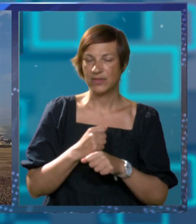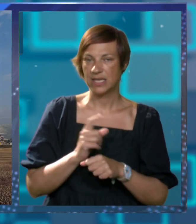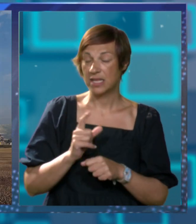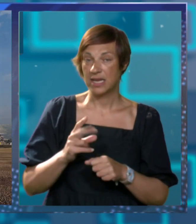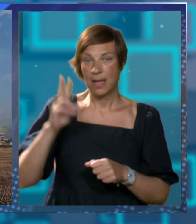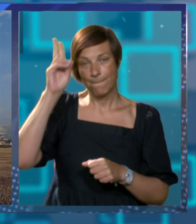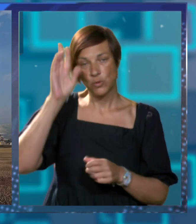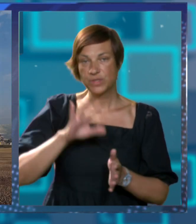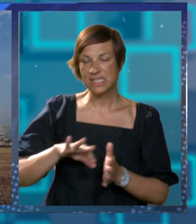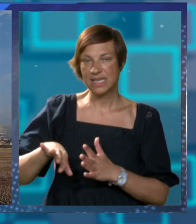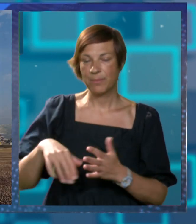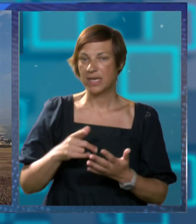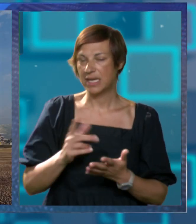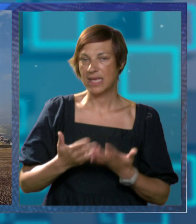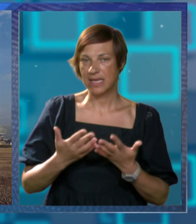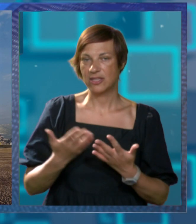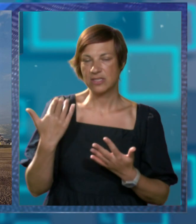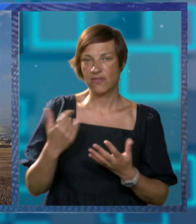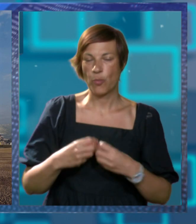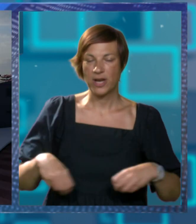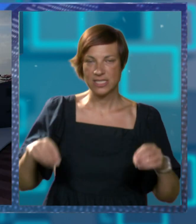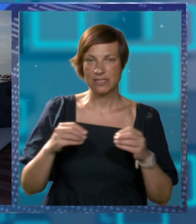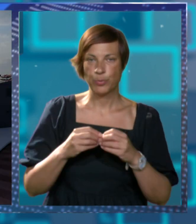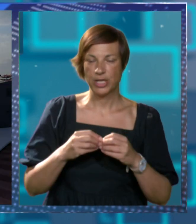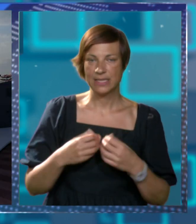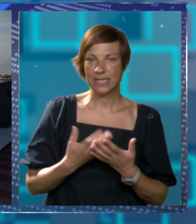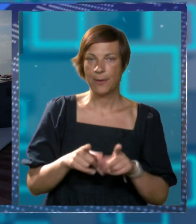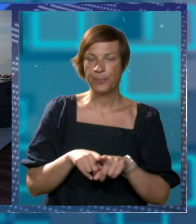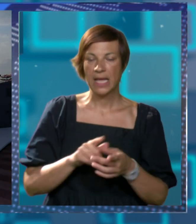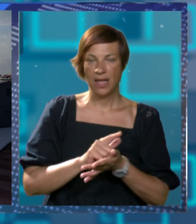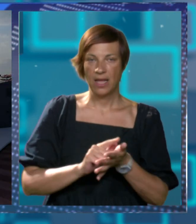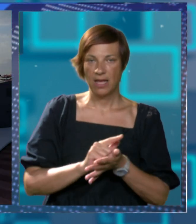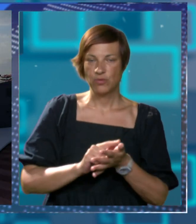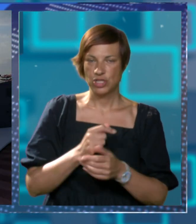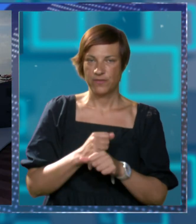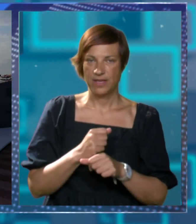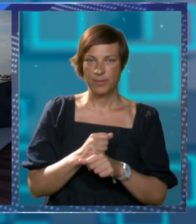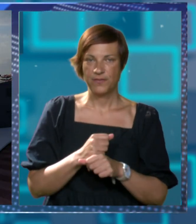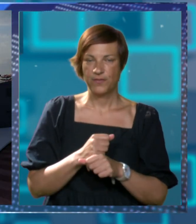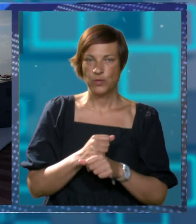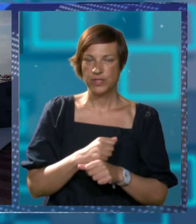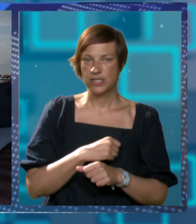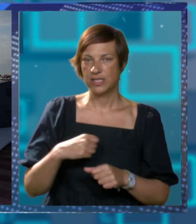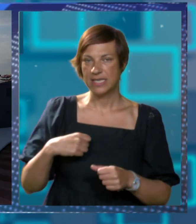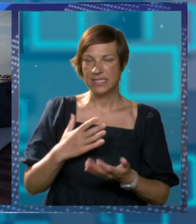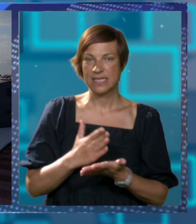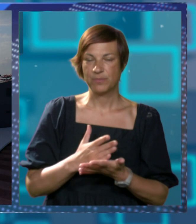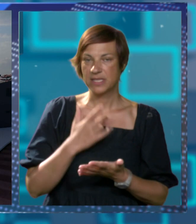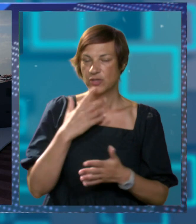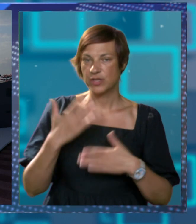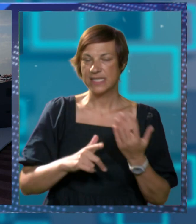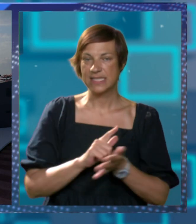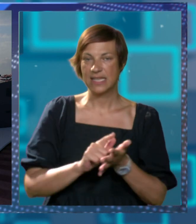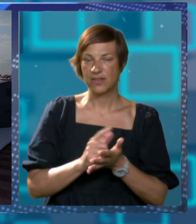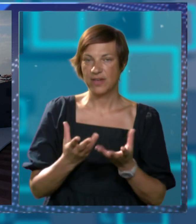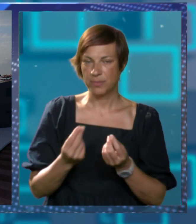ne smiju se zanemariti, tako da nije jednostavno bilo ni isprojektirati, a da u isto vrijeme funkcionira sam centar, u koji je zadnje